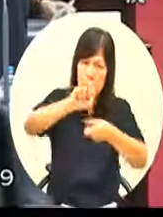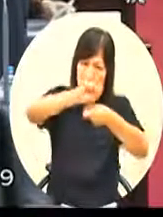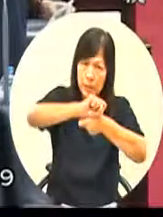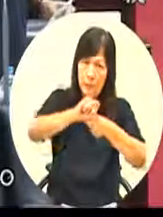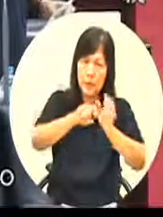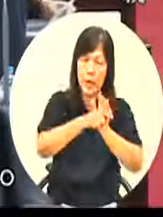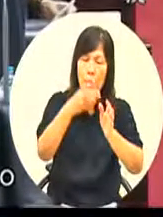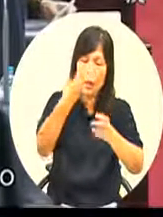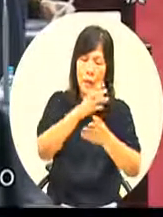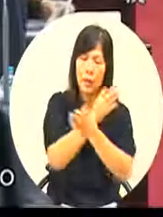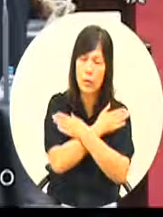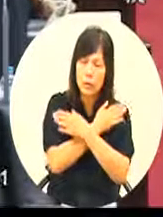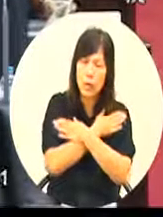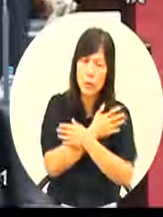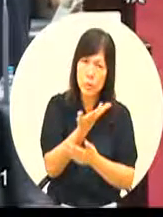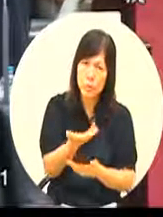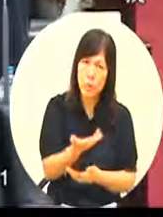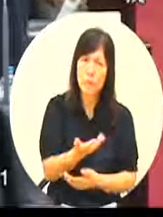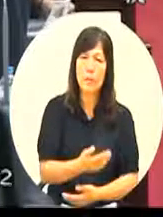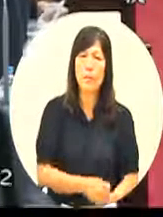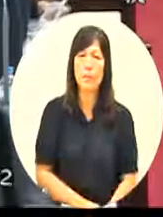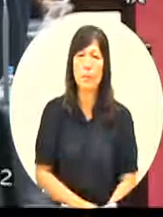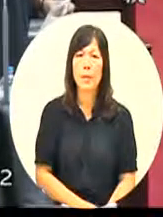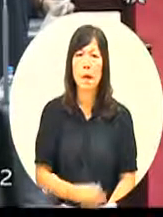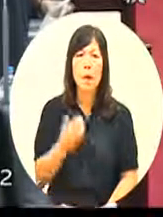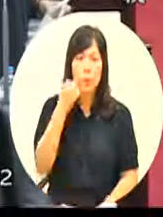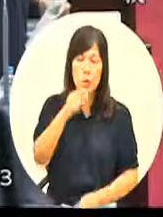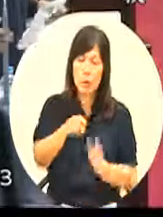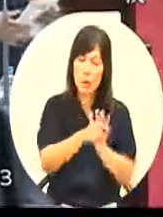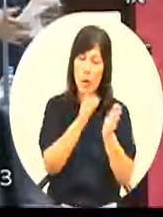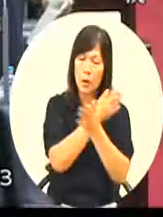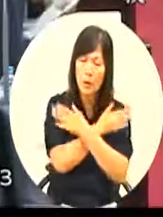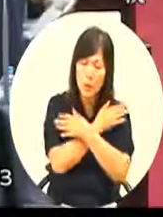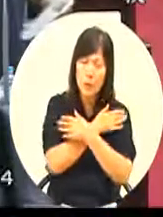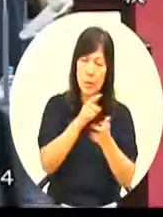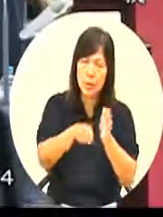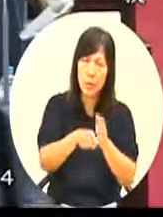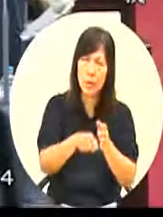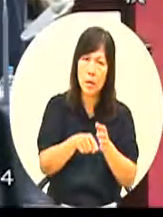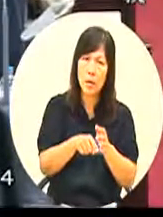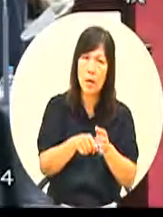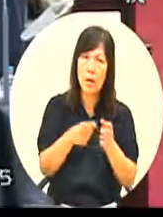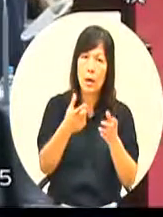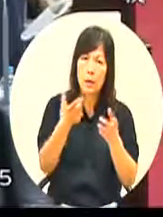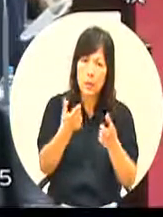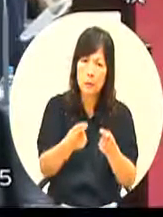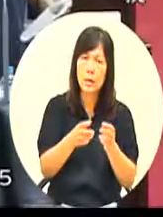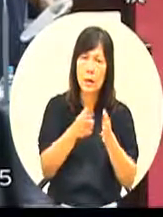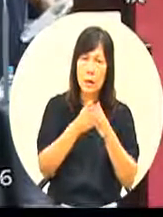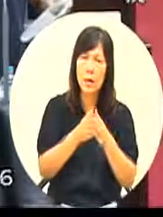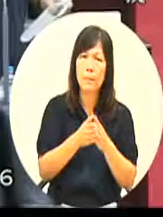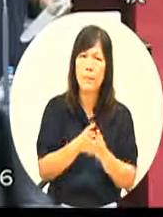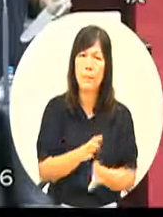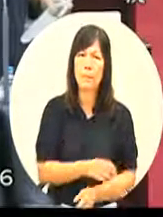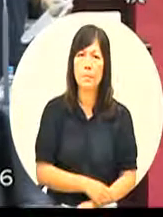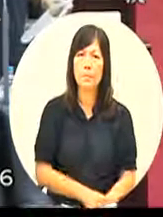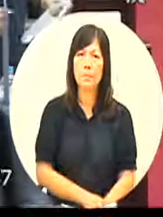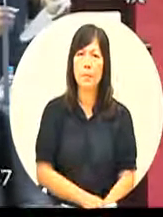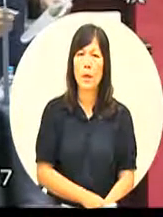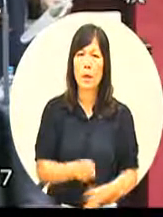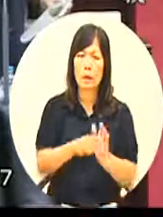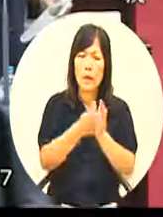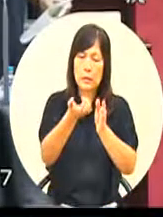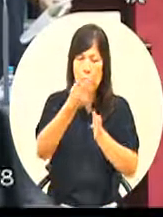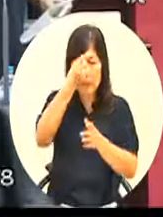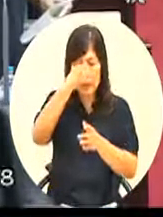营利幼稚园的空间。那非营利幼稚园它同时哈，我想我那天在这个凤山